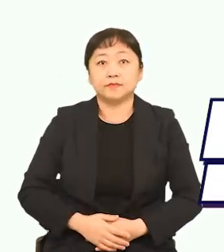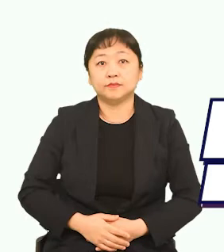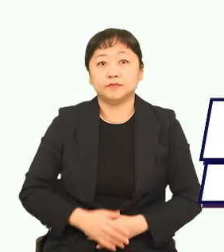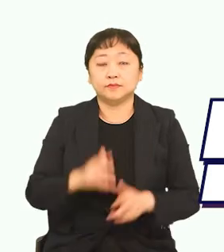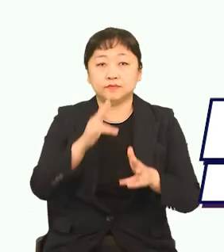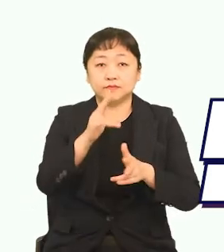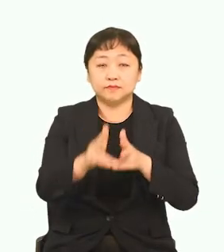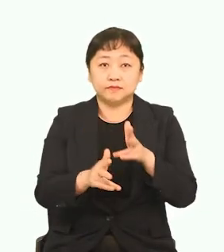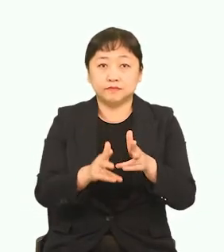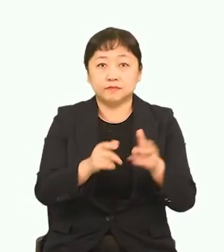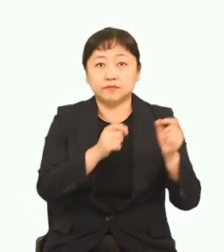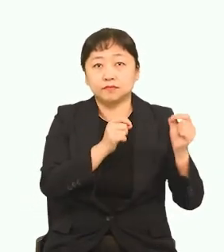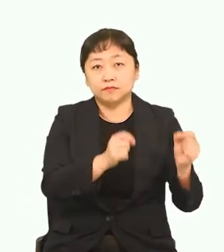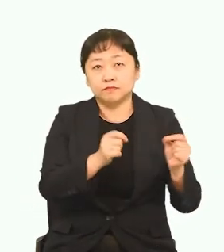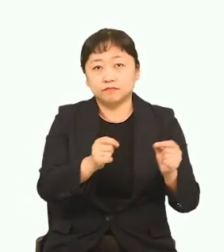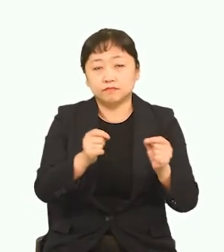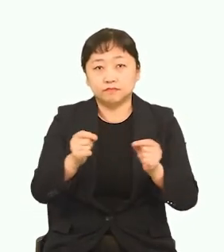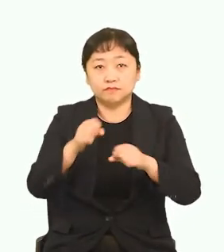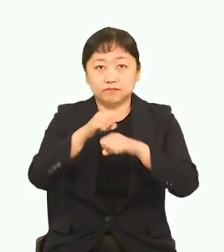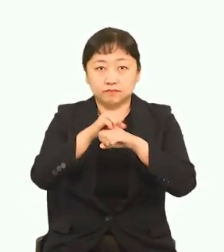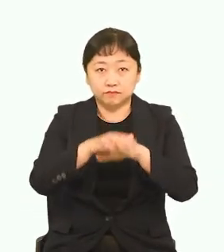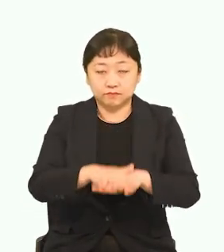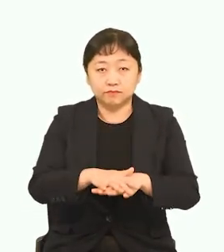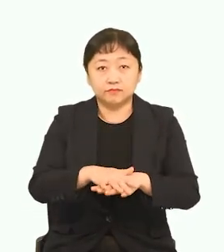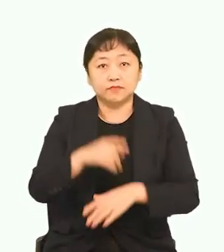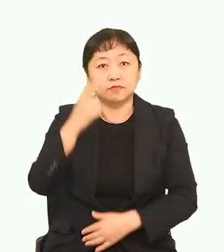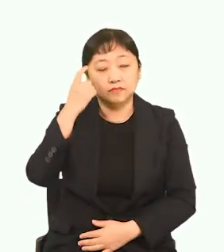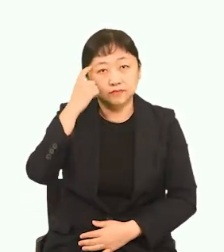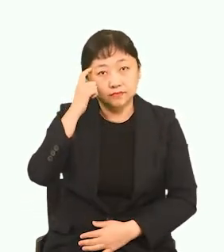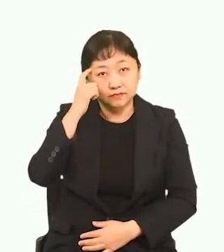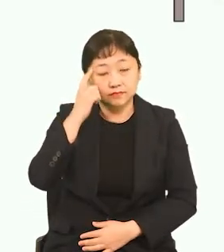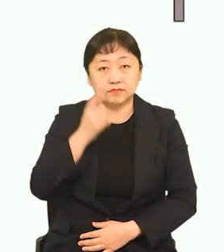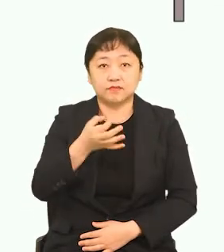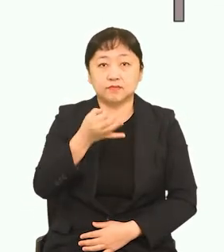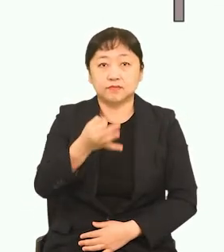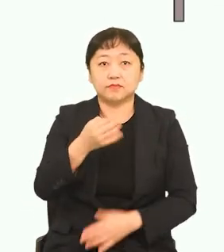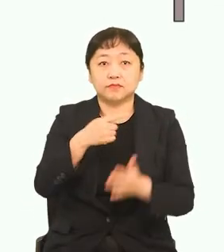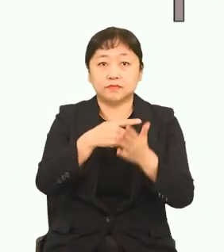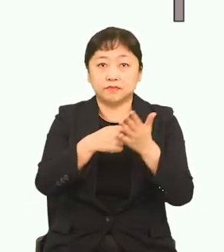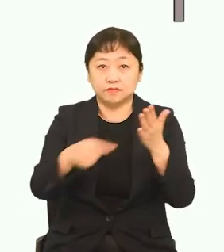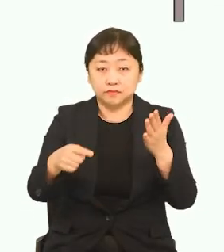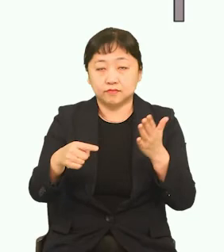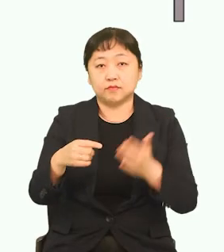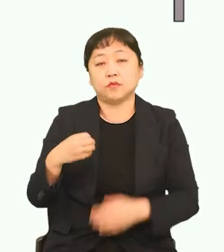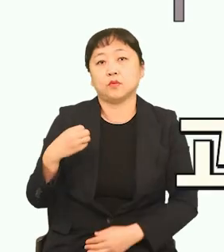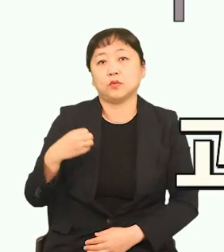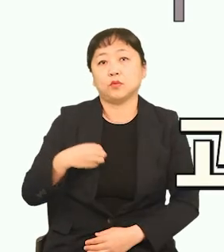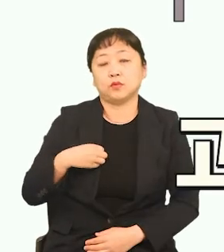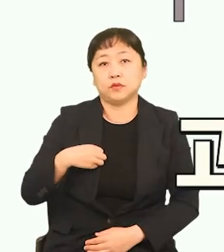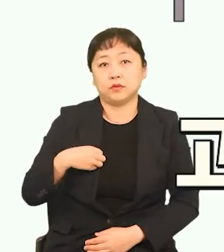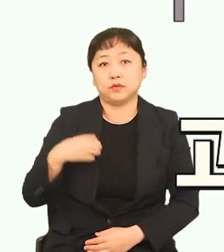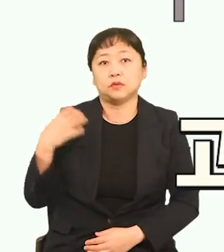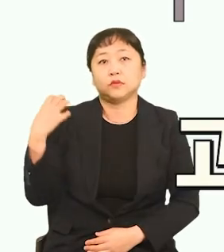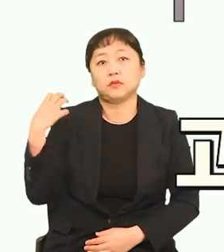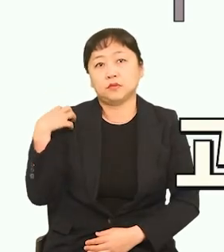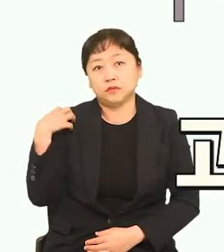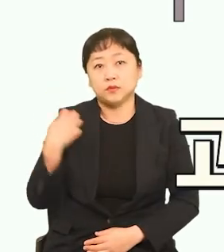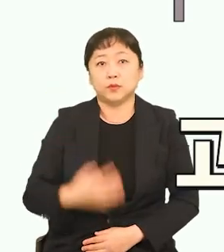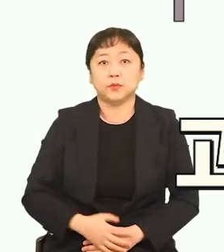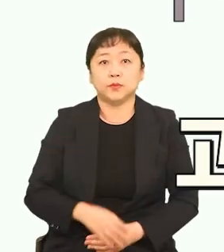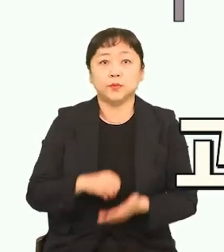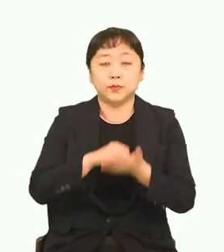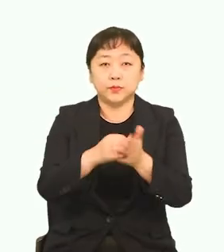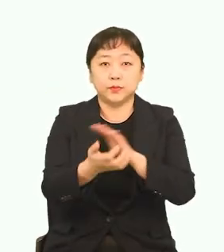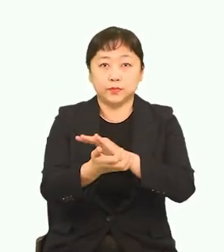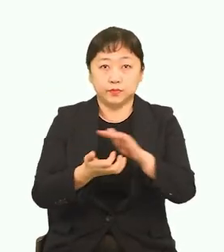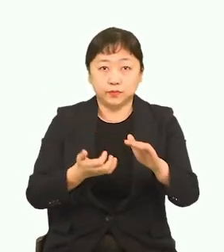확인해야 하고요. 지역주택조합 사업이 지연되거나 무산될 경우 정신적, 금전적 피해가 고스란히 조합원 개인에게